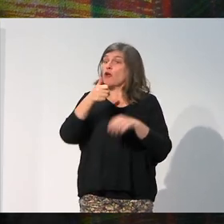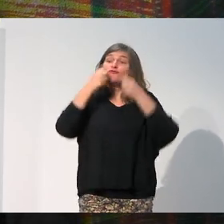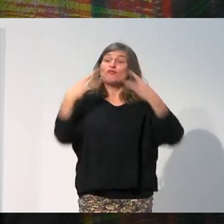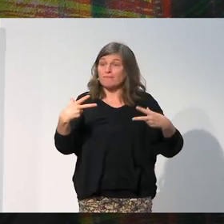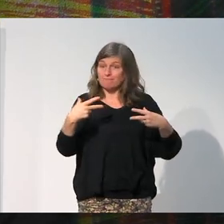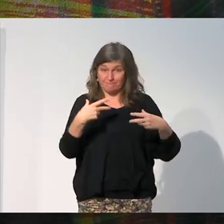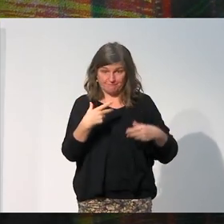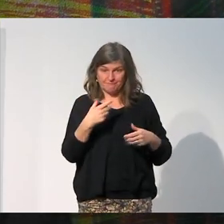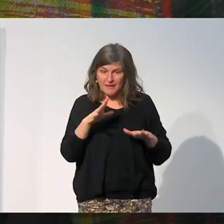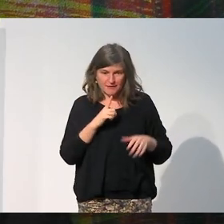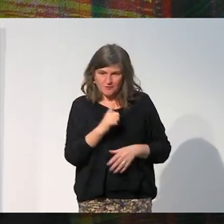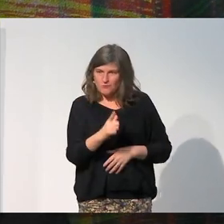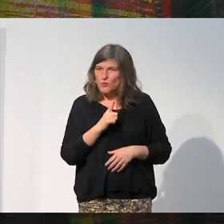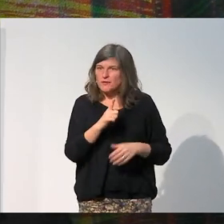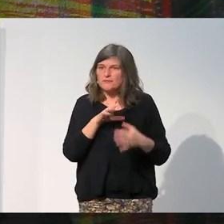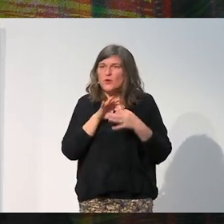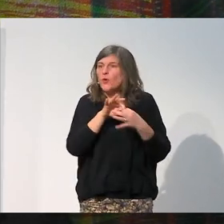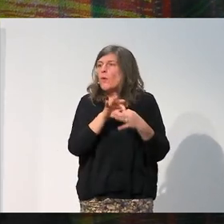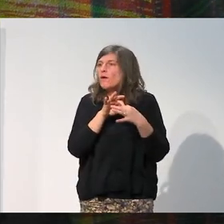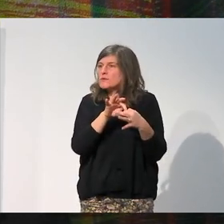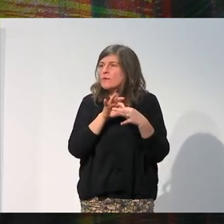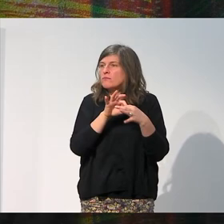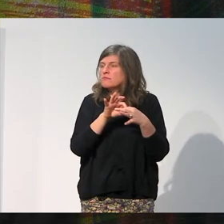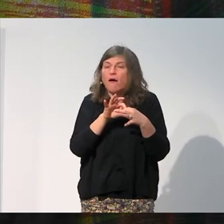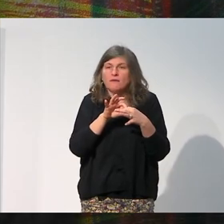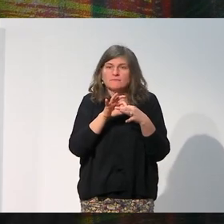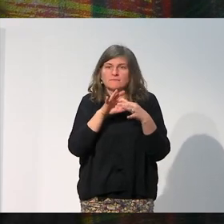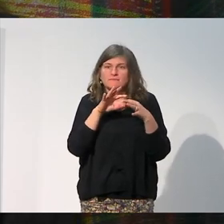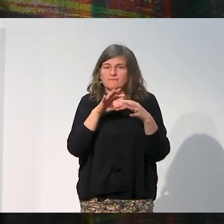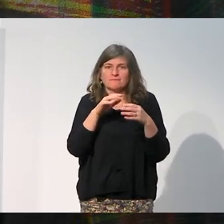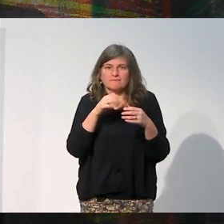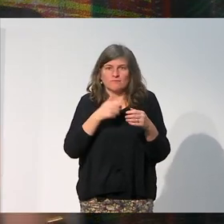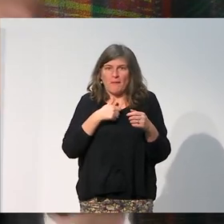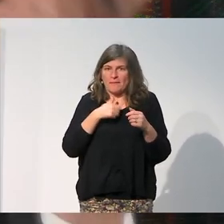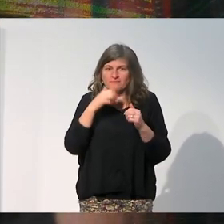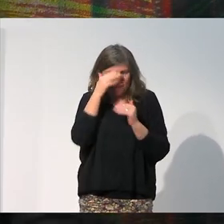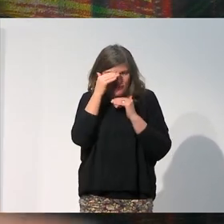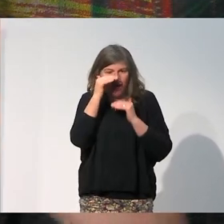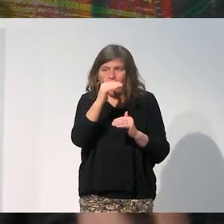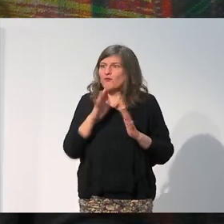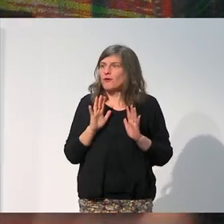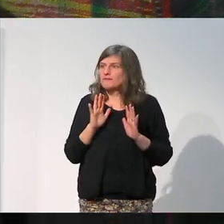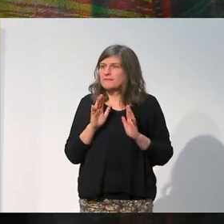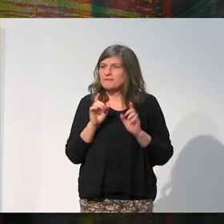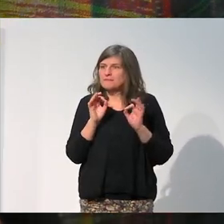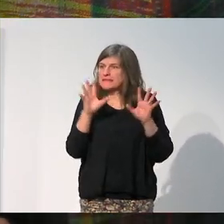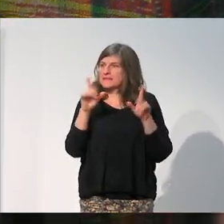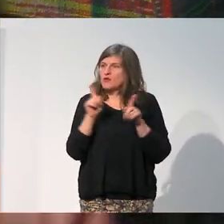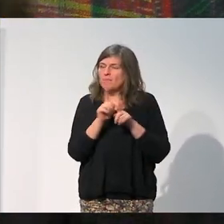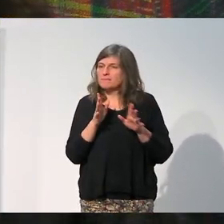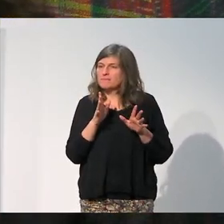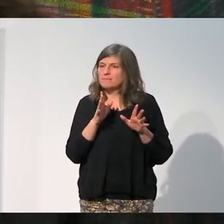la relation avec le chat m'a absolument passionnée. C'est après que, par hasard, j'ai